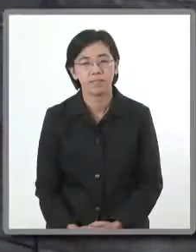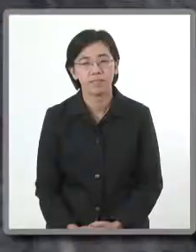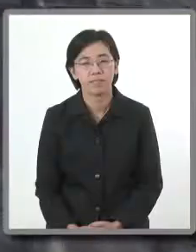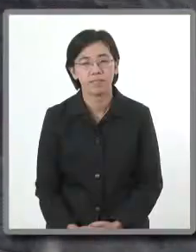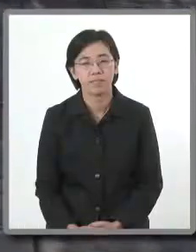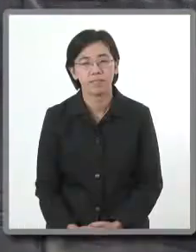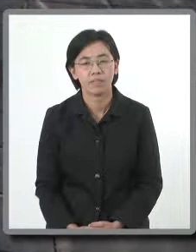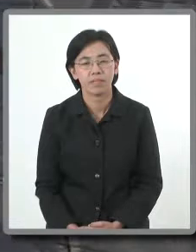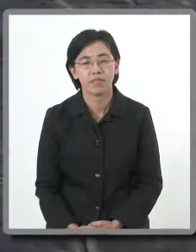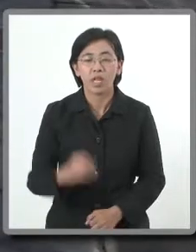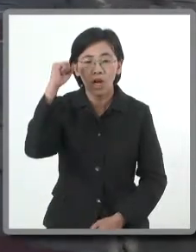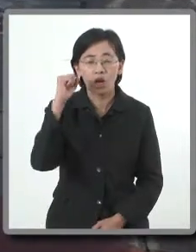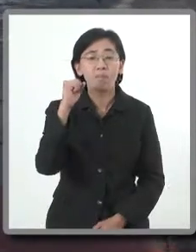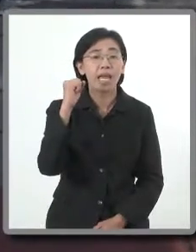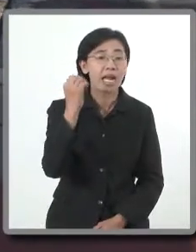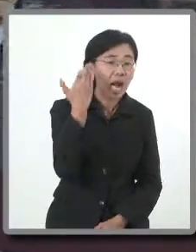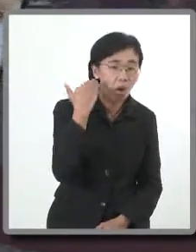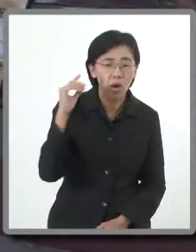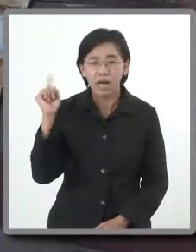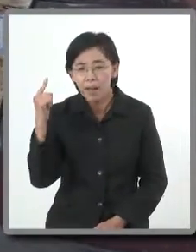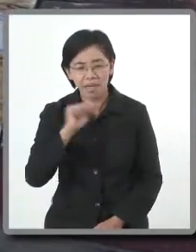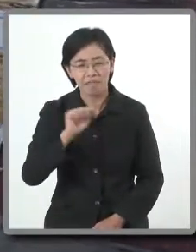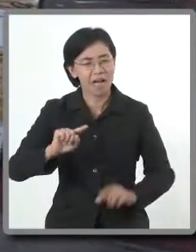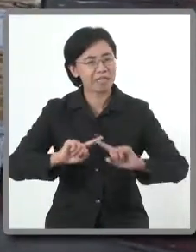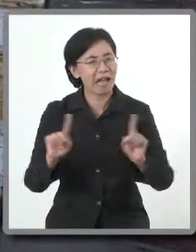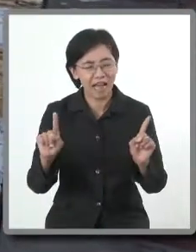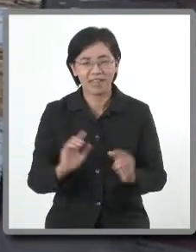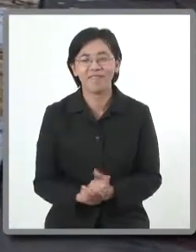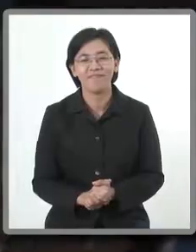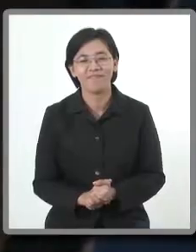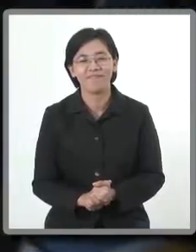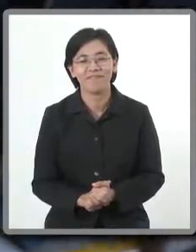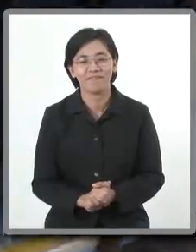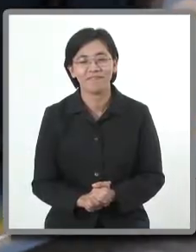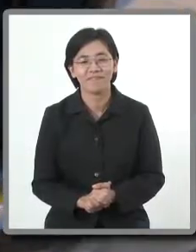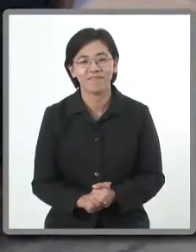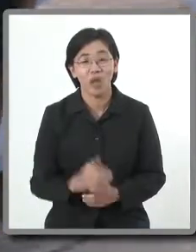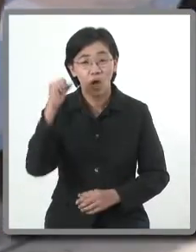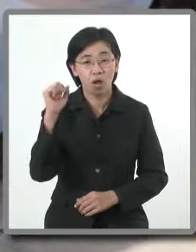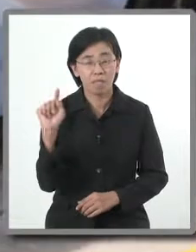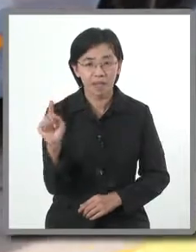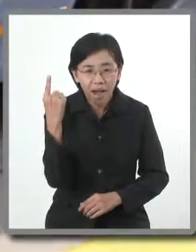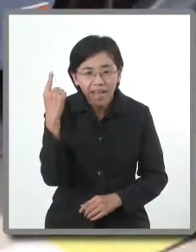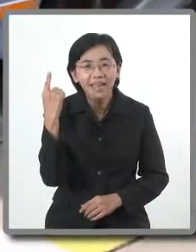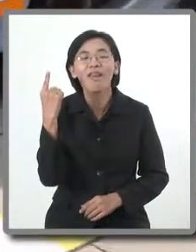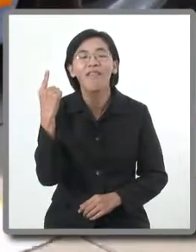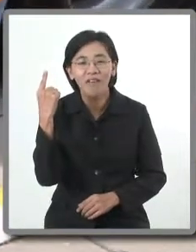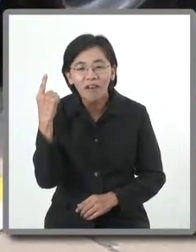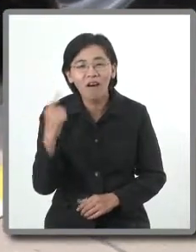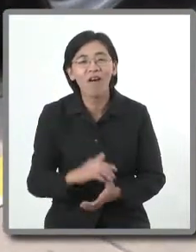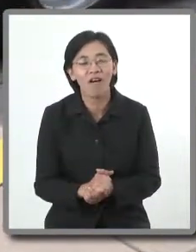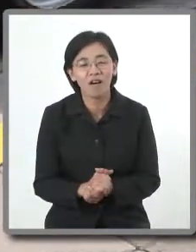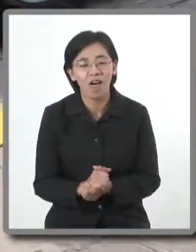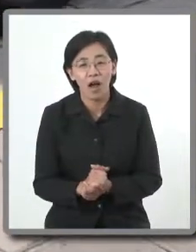รถโดยสารใหม่กับโดยสารเก่านะคะความสะดวกสบายแตกต่างกันตรงที่ว่าอันนี้รถใหม่เป็นรถที่ชานต่ำ